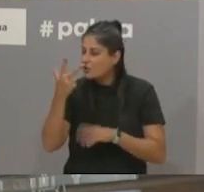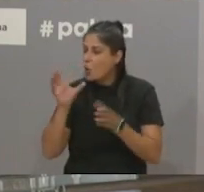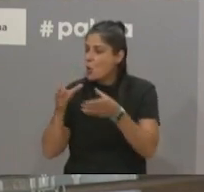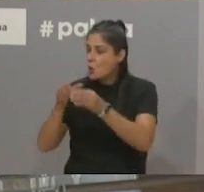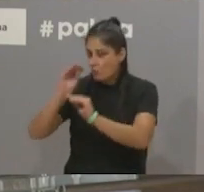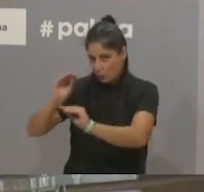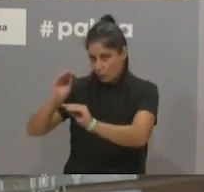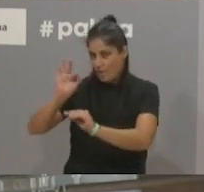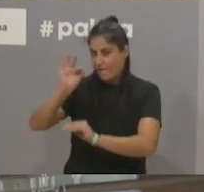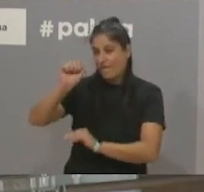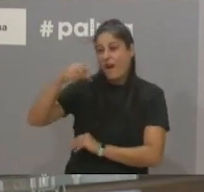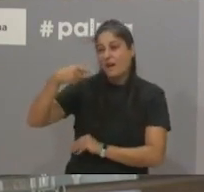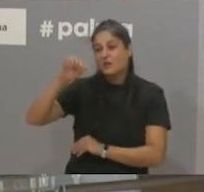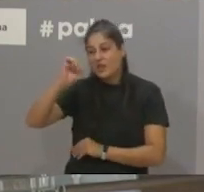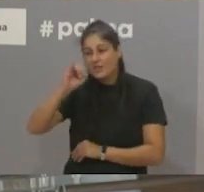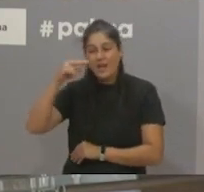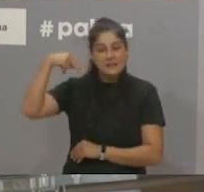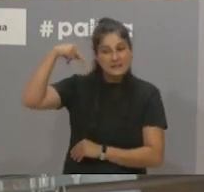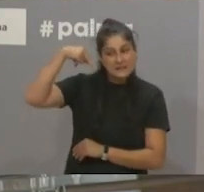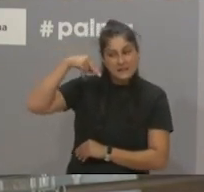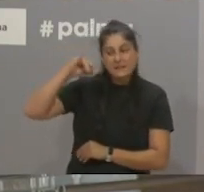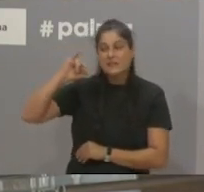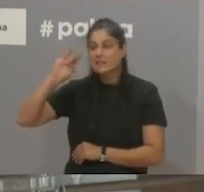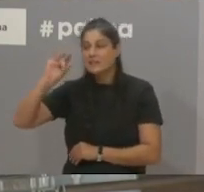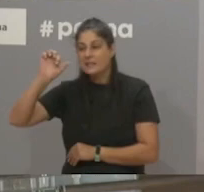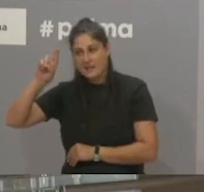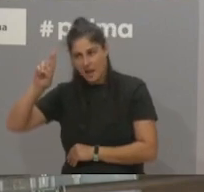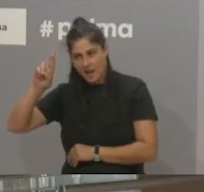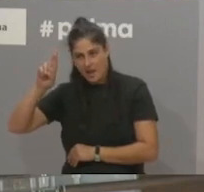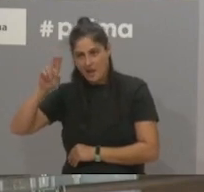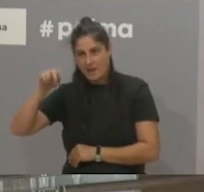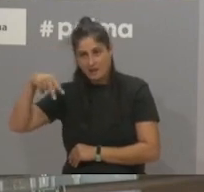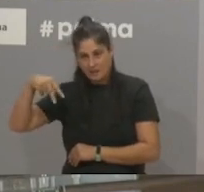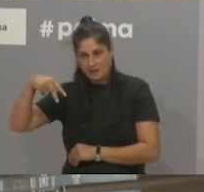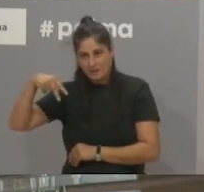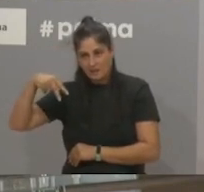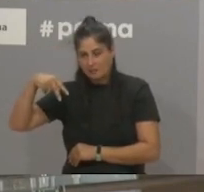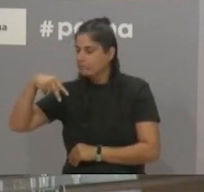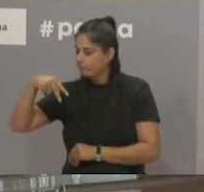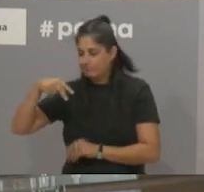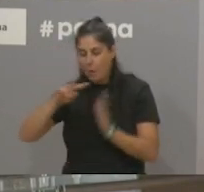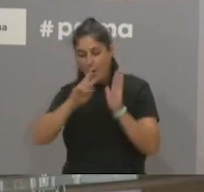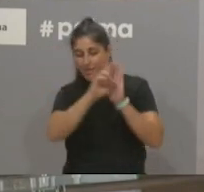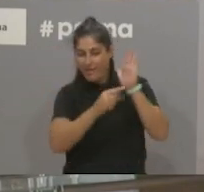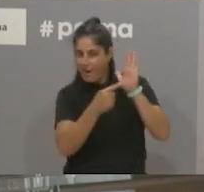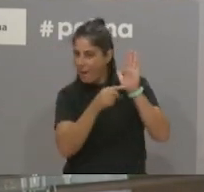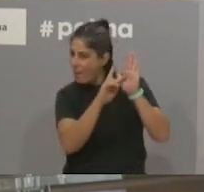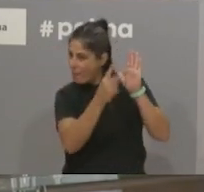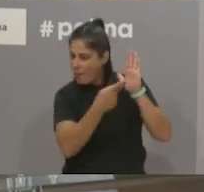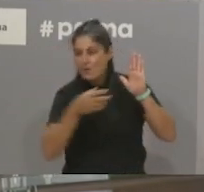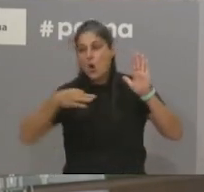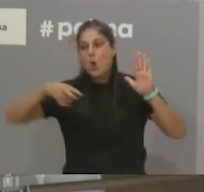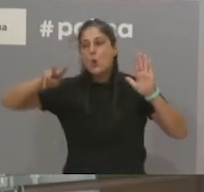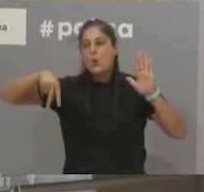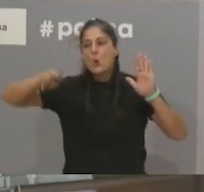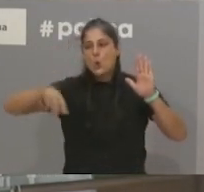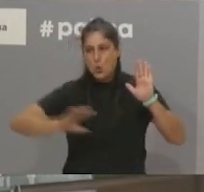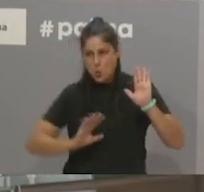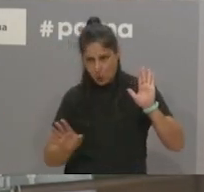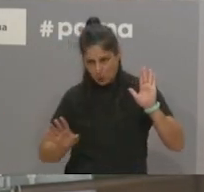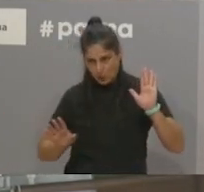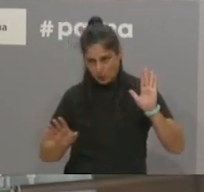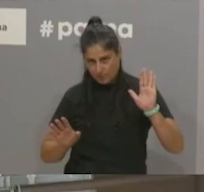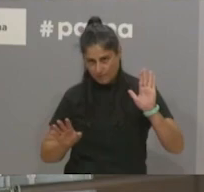senyors Fageda, Siré i Isern, han gosat modificar aquest reglament. La derogació o